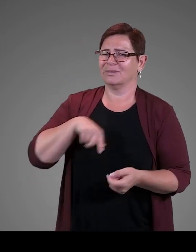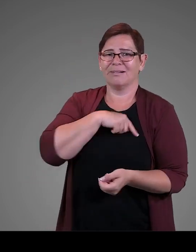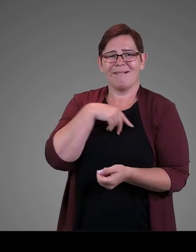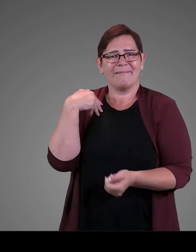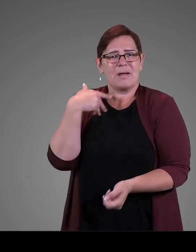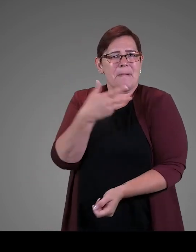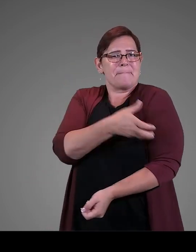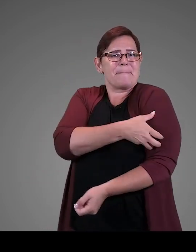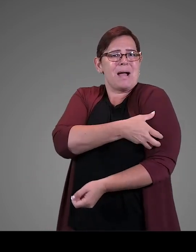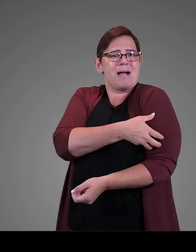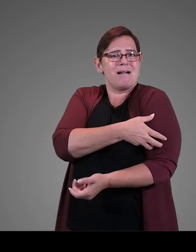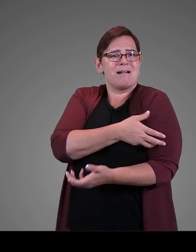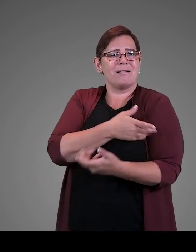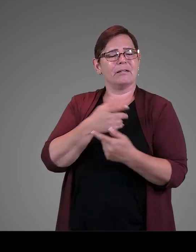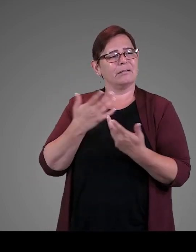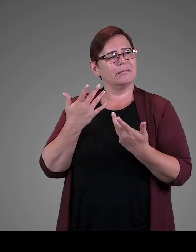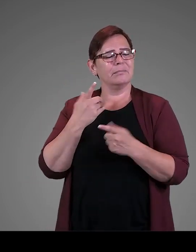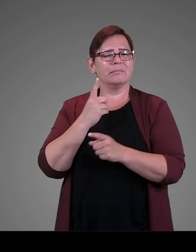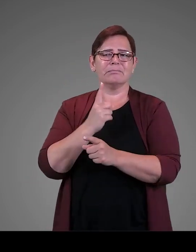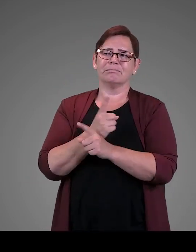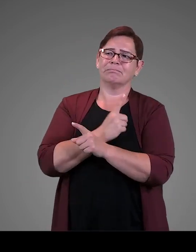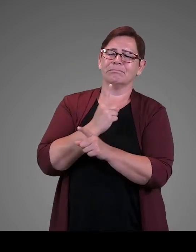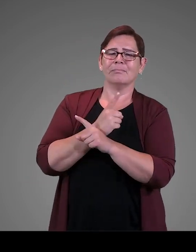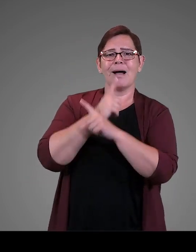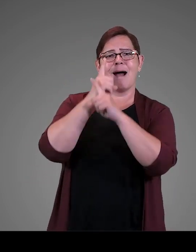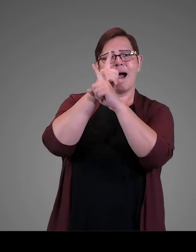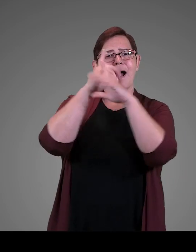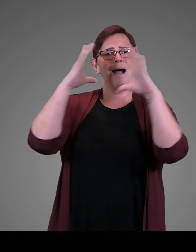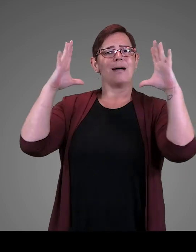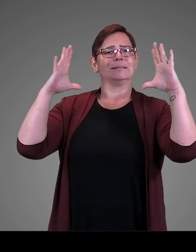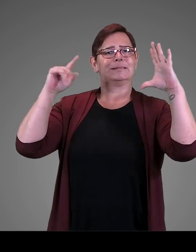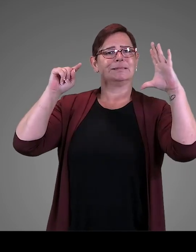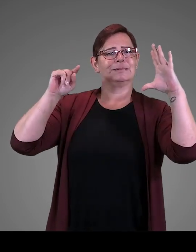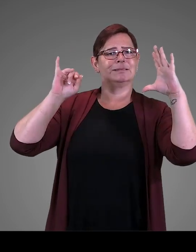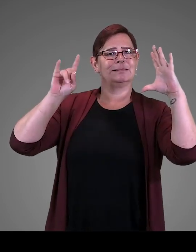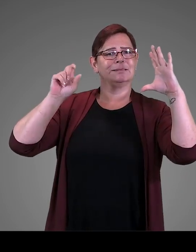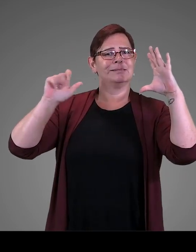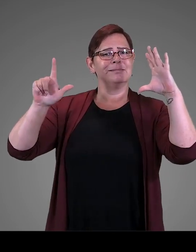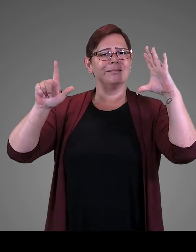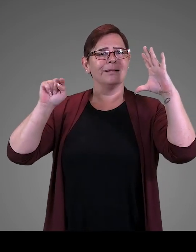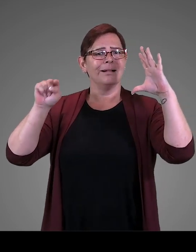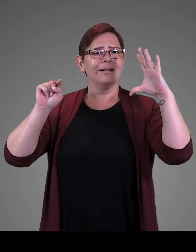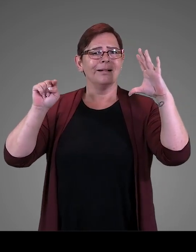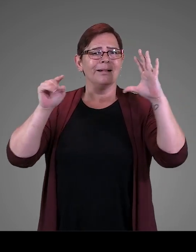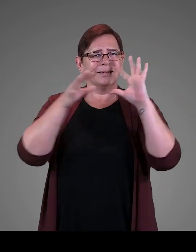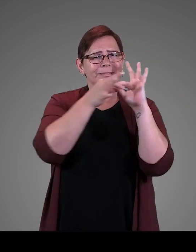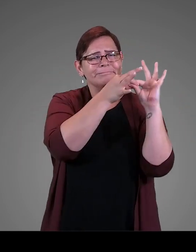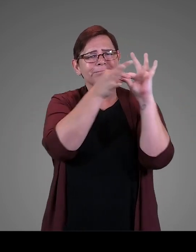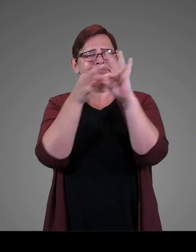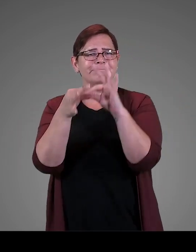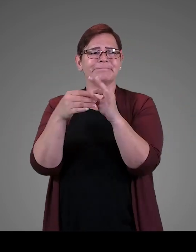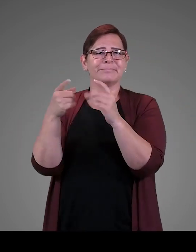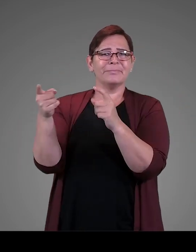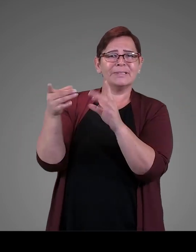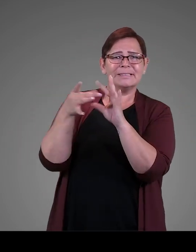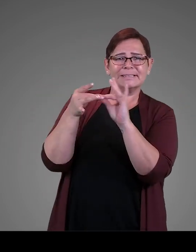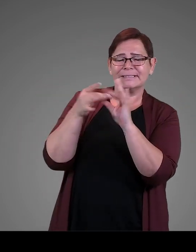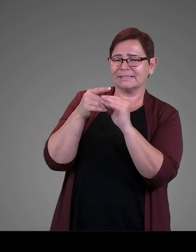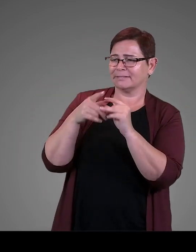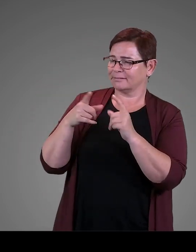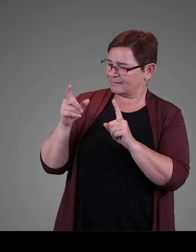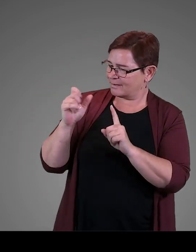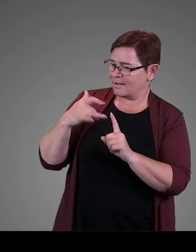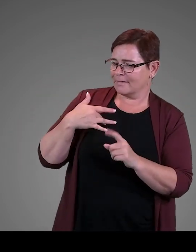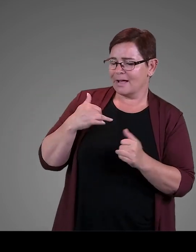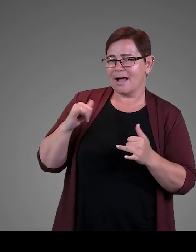des acheteurs tout le temps. Tu sais, tout ça. On a une raison que on a le pouvoir d'être un